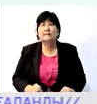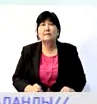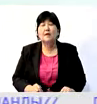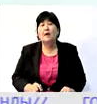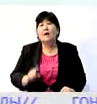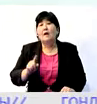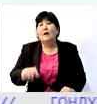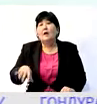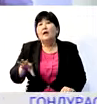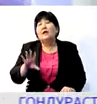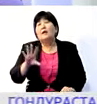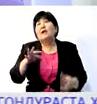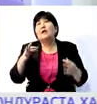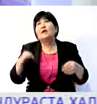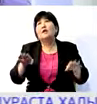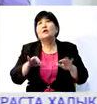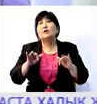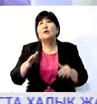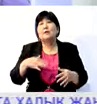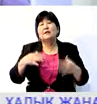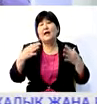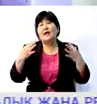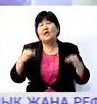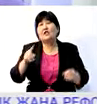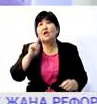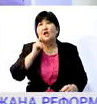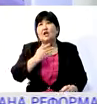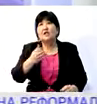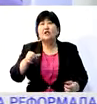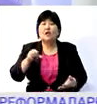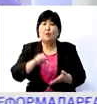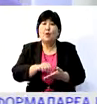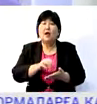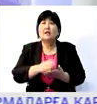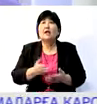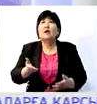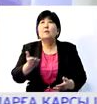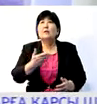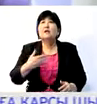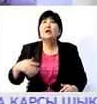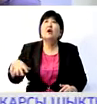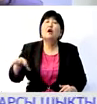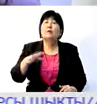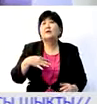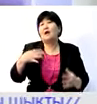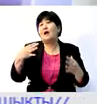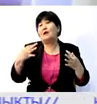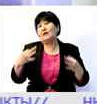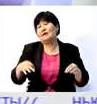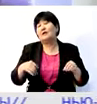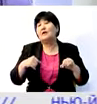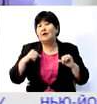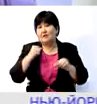Бұл жерде барлығы еркін түрде жасалған, біз ерікті жастар болғандықтан бізге барлығын біз еркін жасай аламыз,